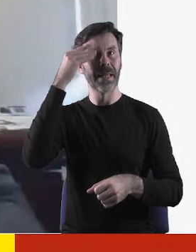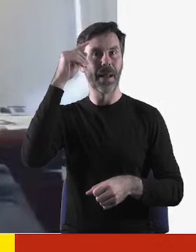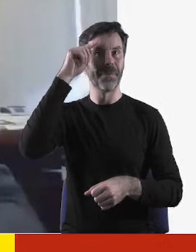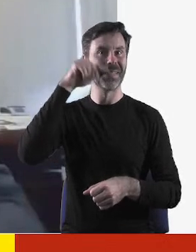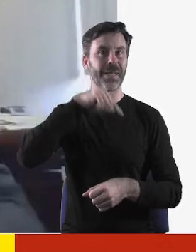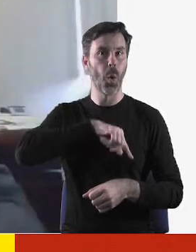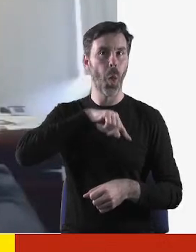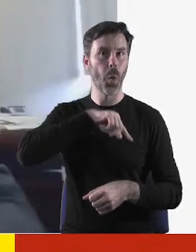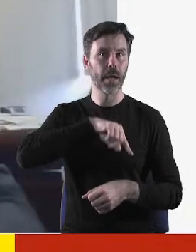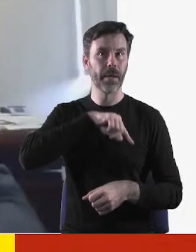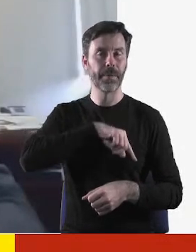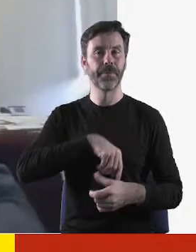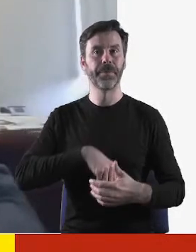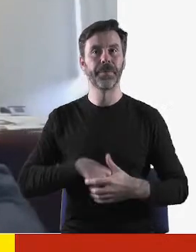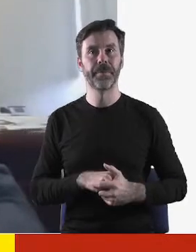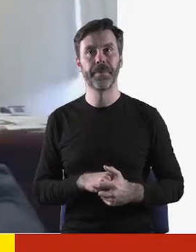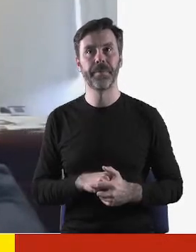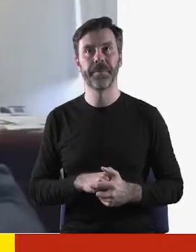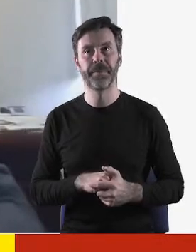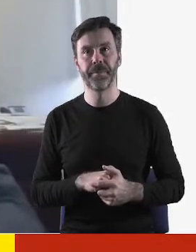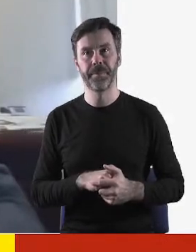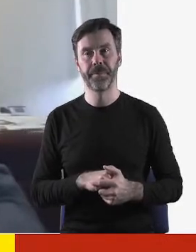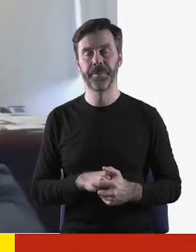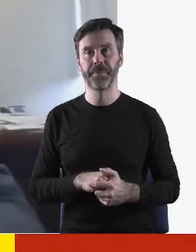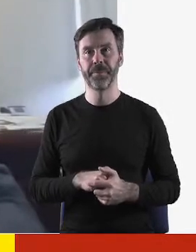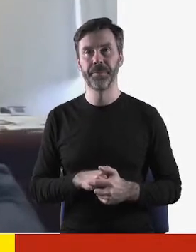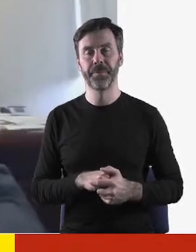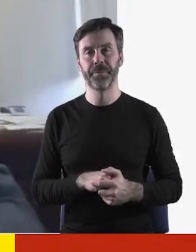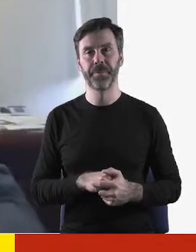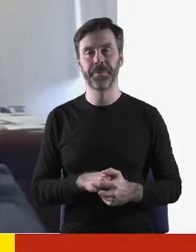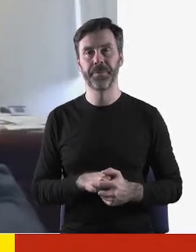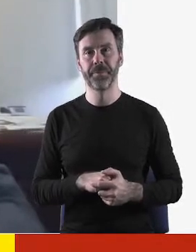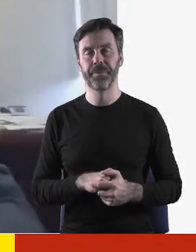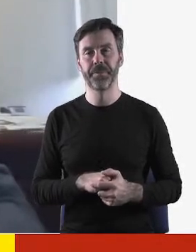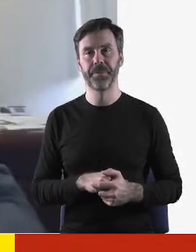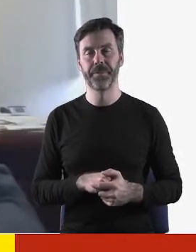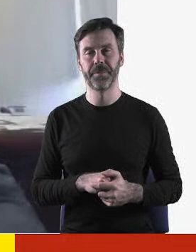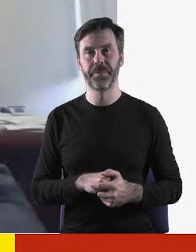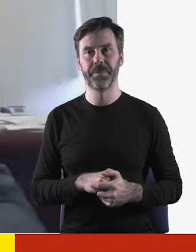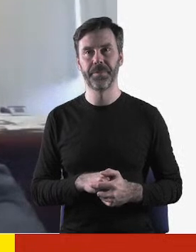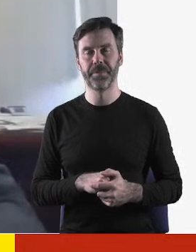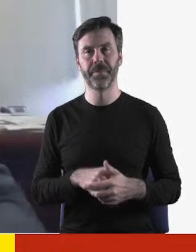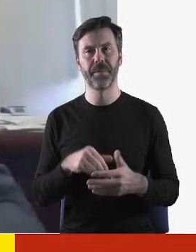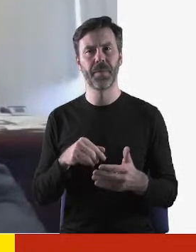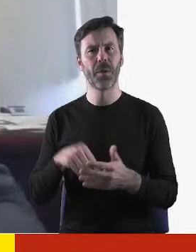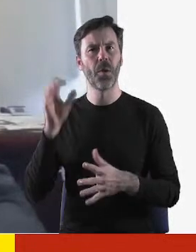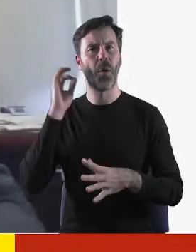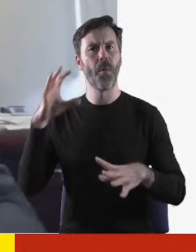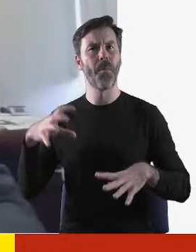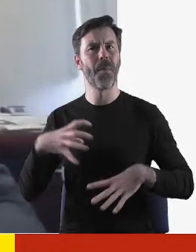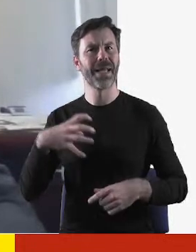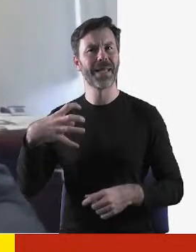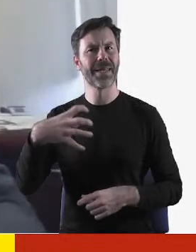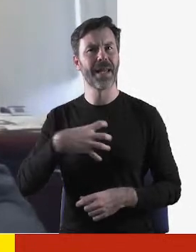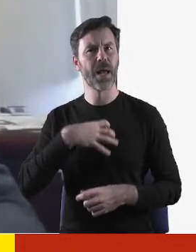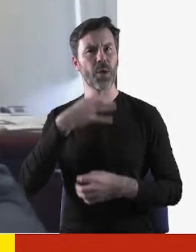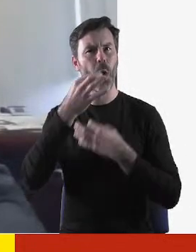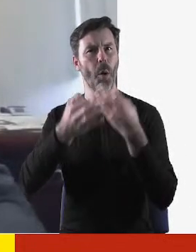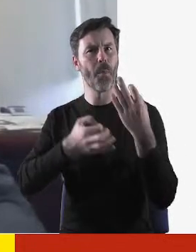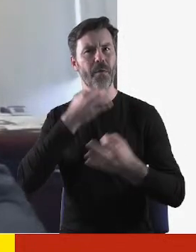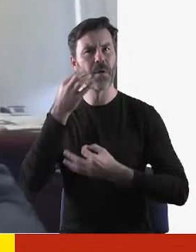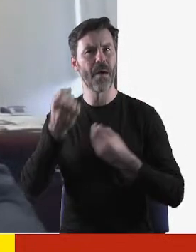psychologii. A więc te środki, o których pani dyrektor przed chwilą mówiła, o